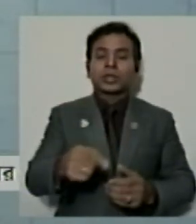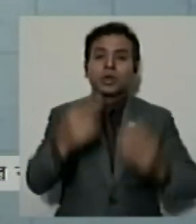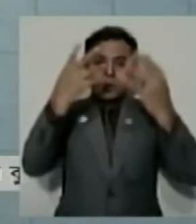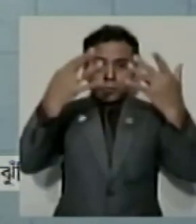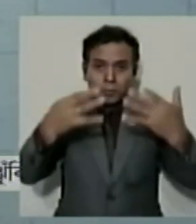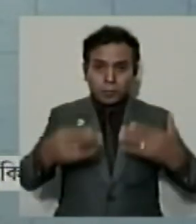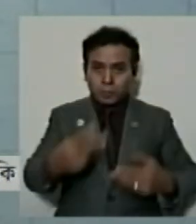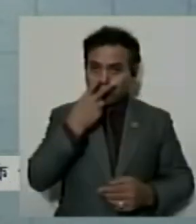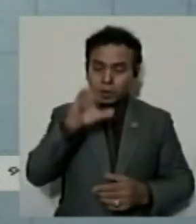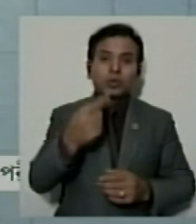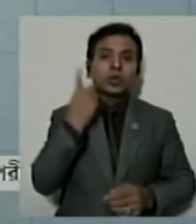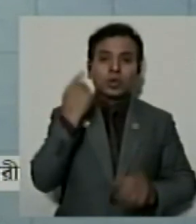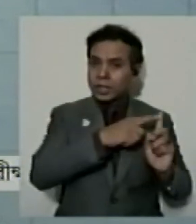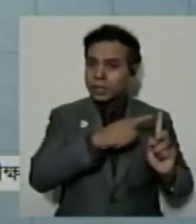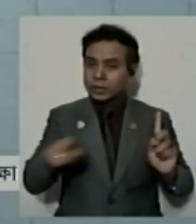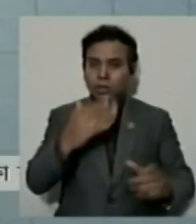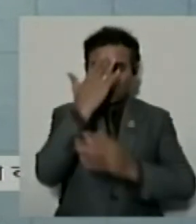এ পর্যন্ত শনাক্ত রোগী